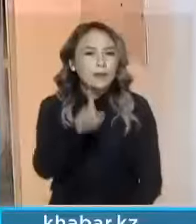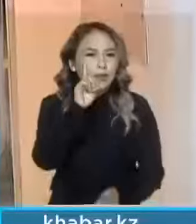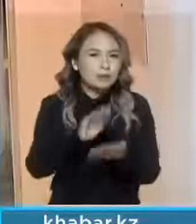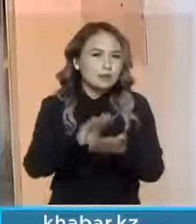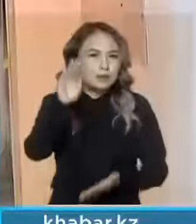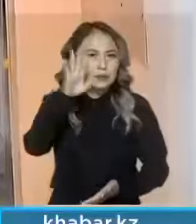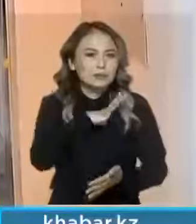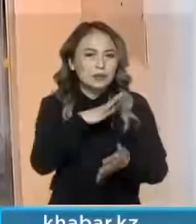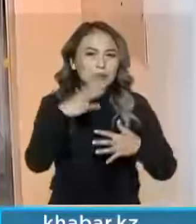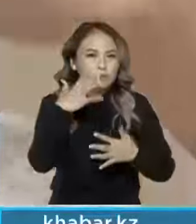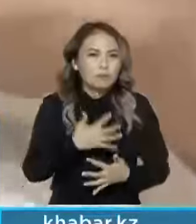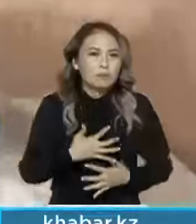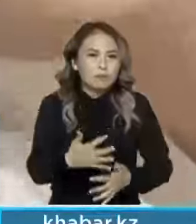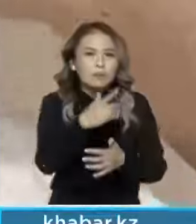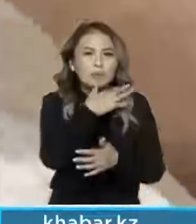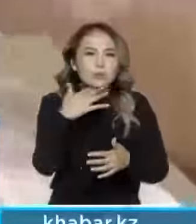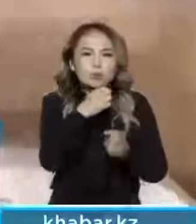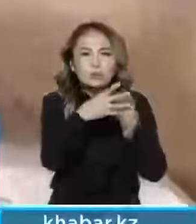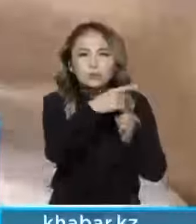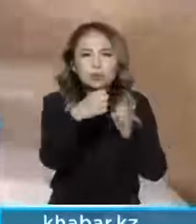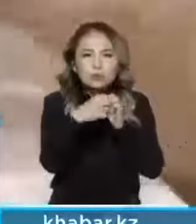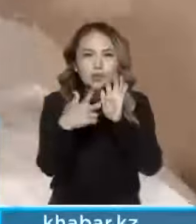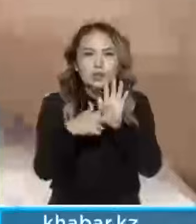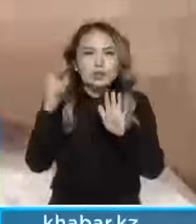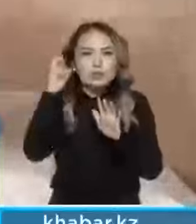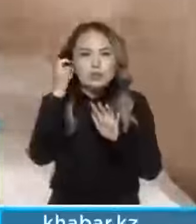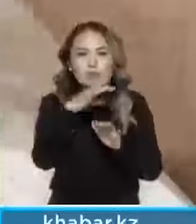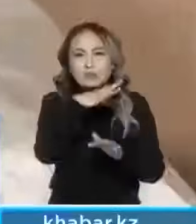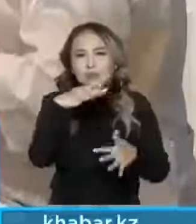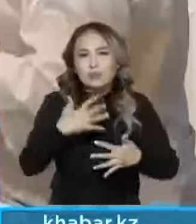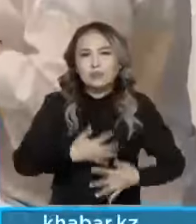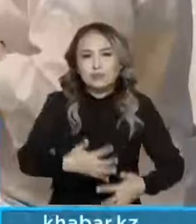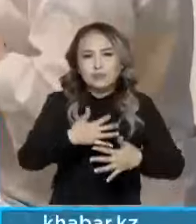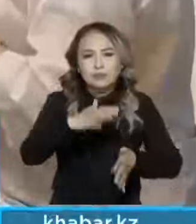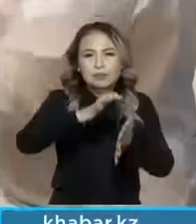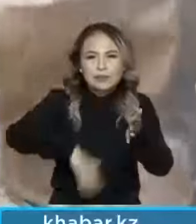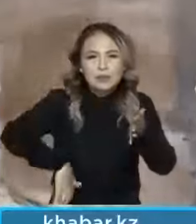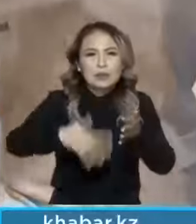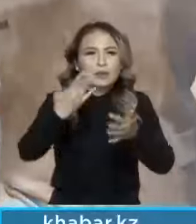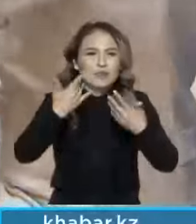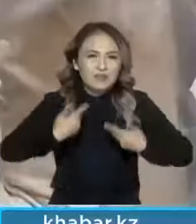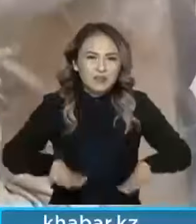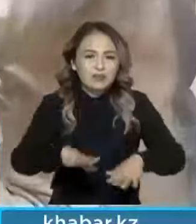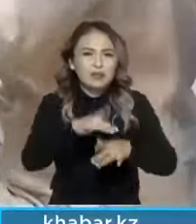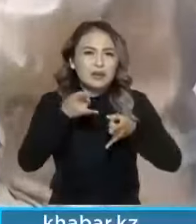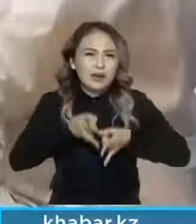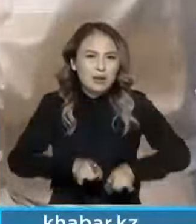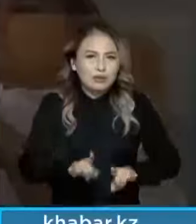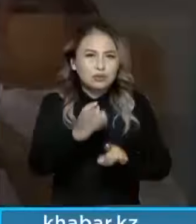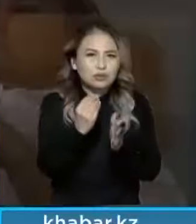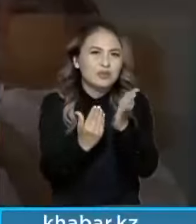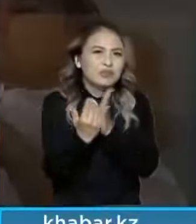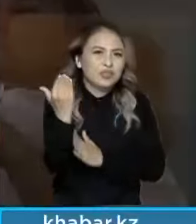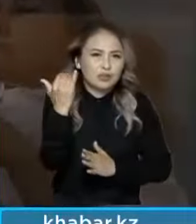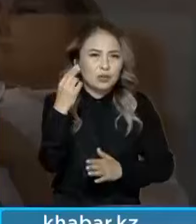Жасөспірімдер арасындағы жүктілік азаймай тұр. 15-18 жас аралығында бала көтеру, түсік тастау және босану көрсеткіші әлі де